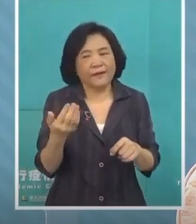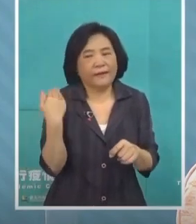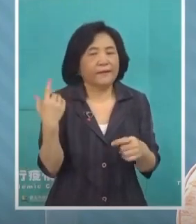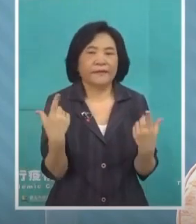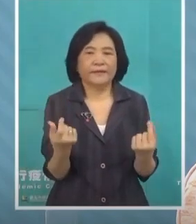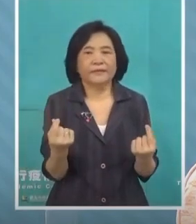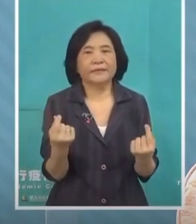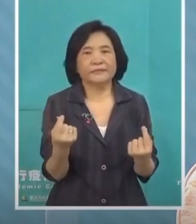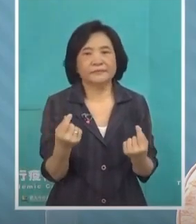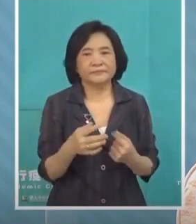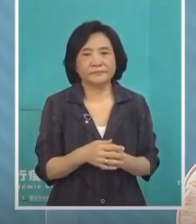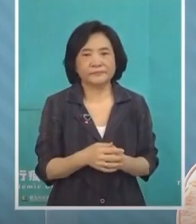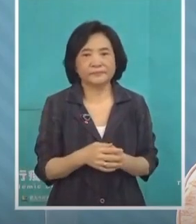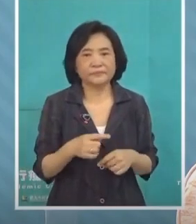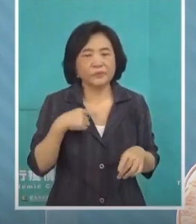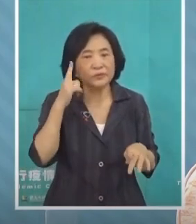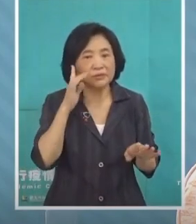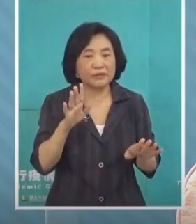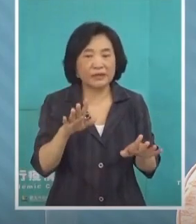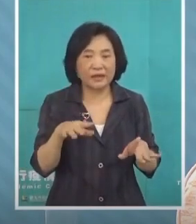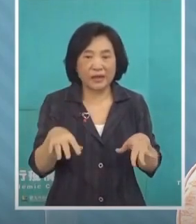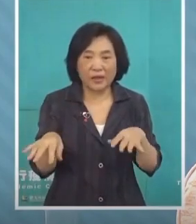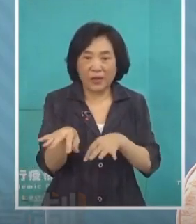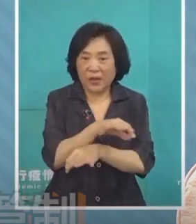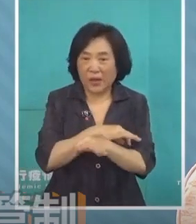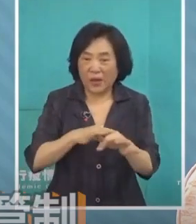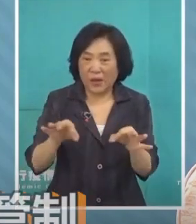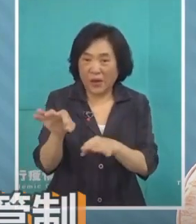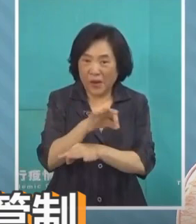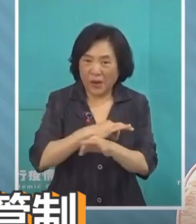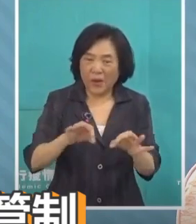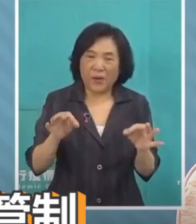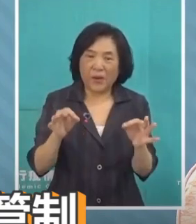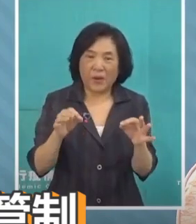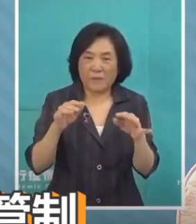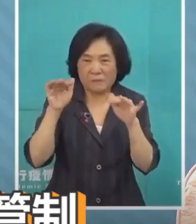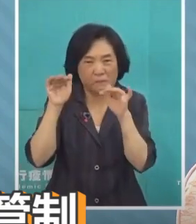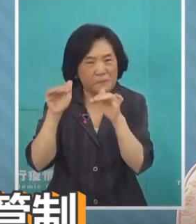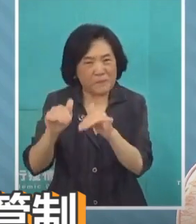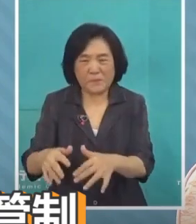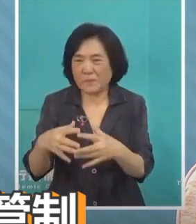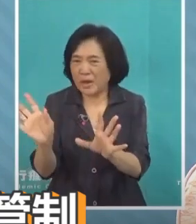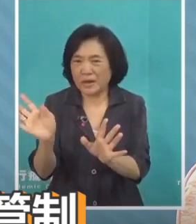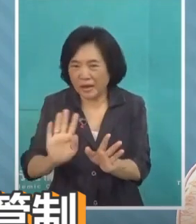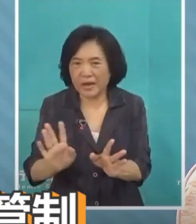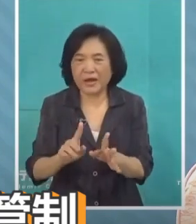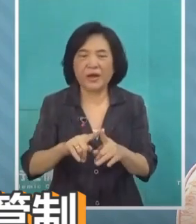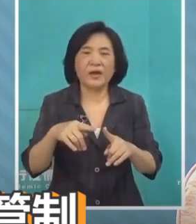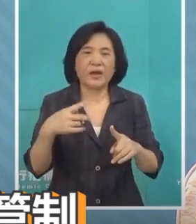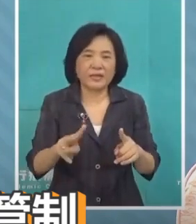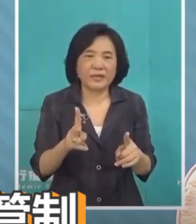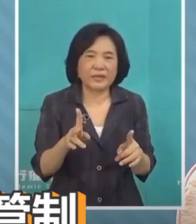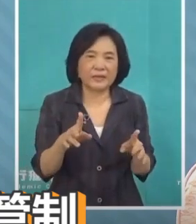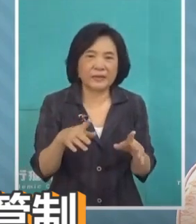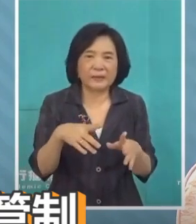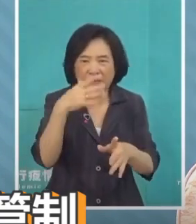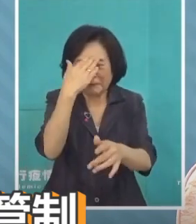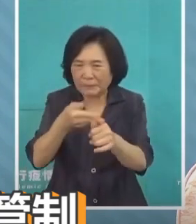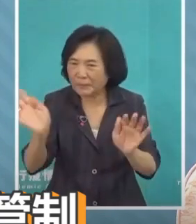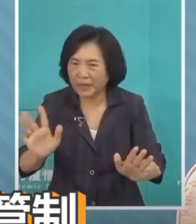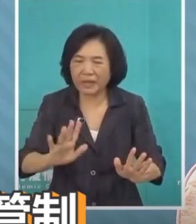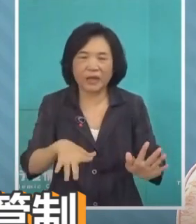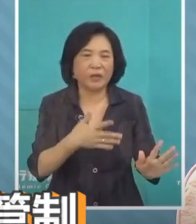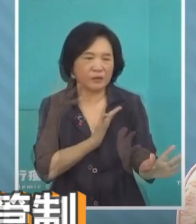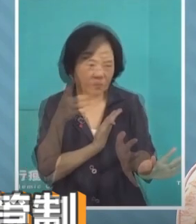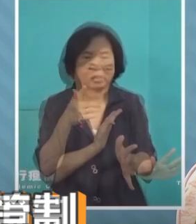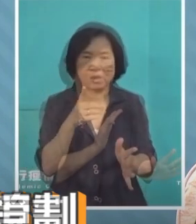就是说以最低的行政成本维持3级管制，那撑到这个疫苗可以全面施